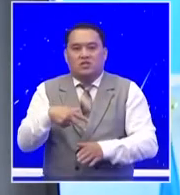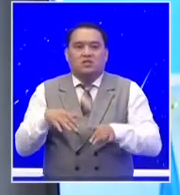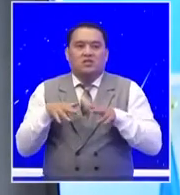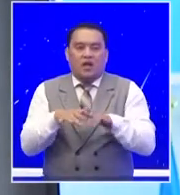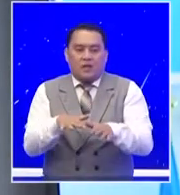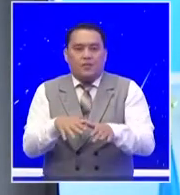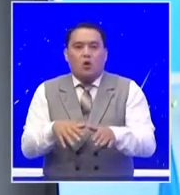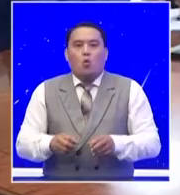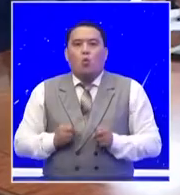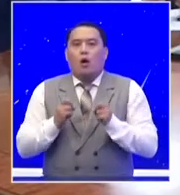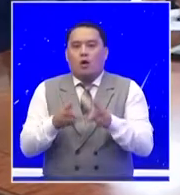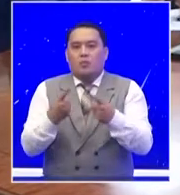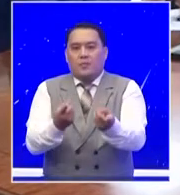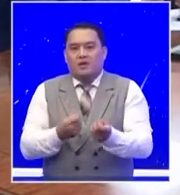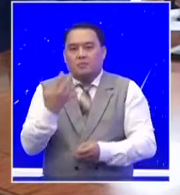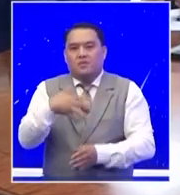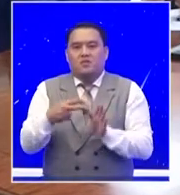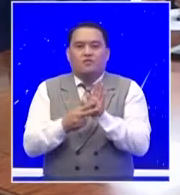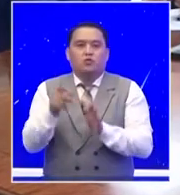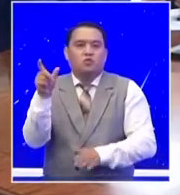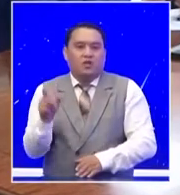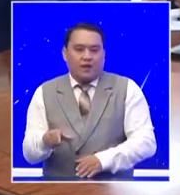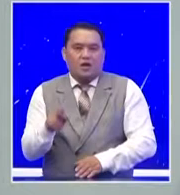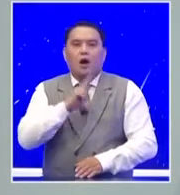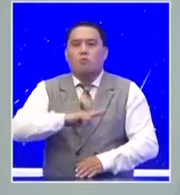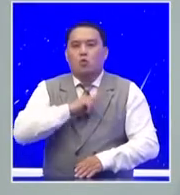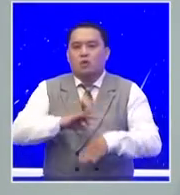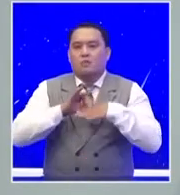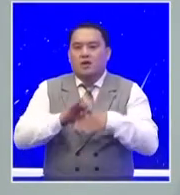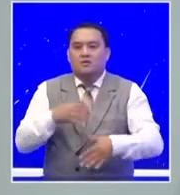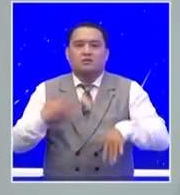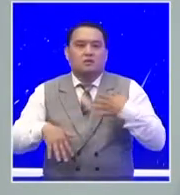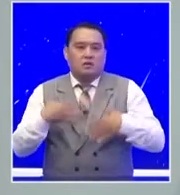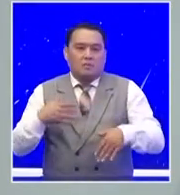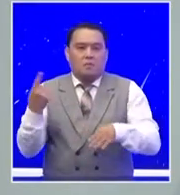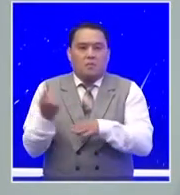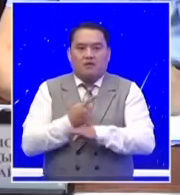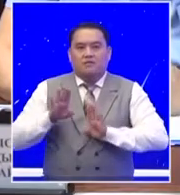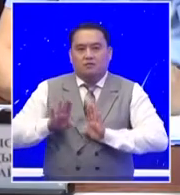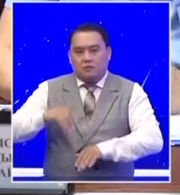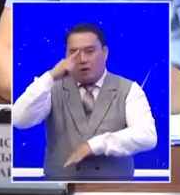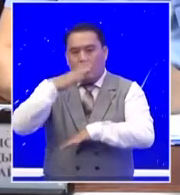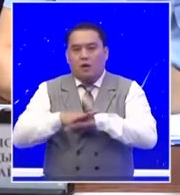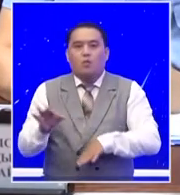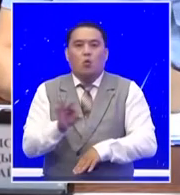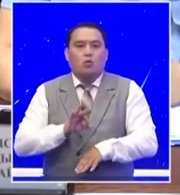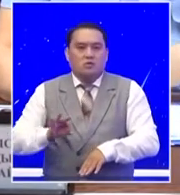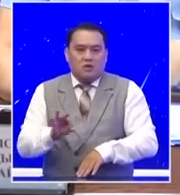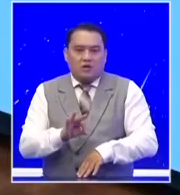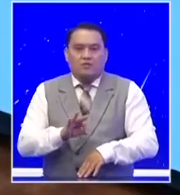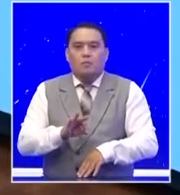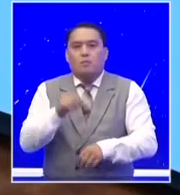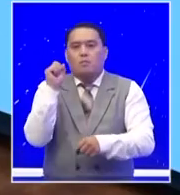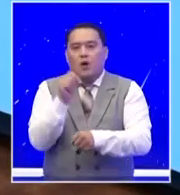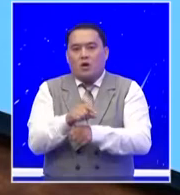К уголовной ответственности привлечено 58 человек. Работа ведется слабо, заявил первый заместитель акима Алматинской области. Лизат